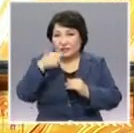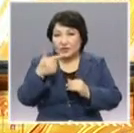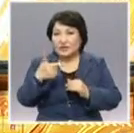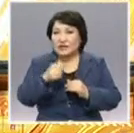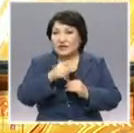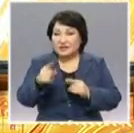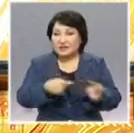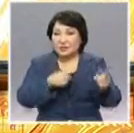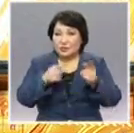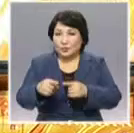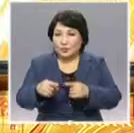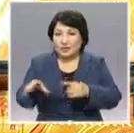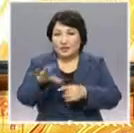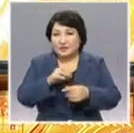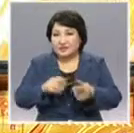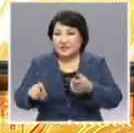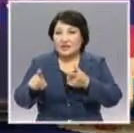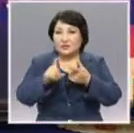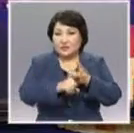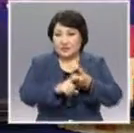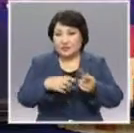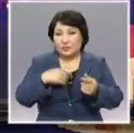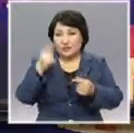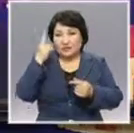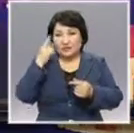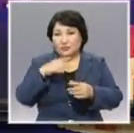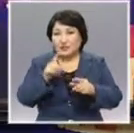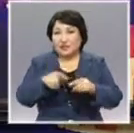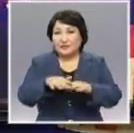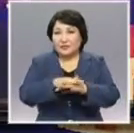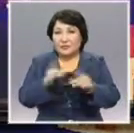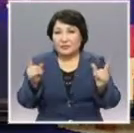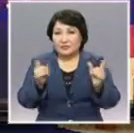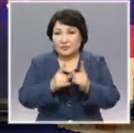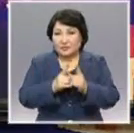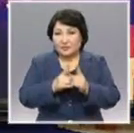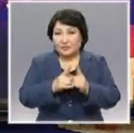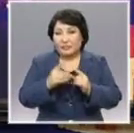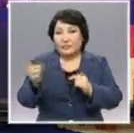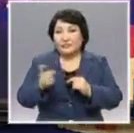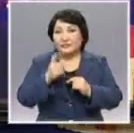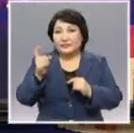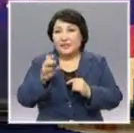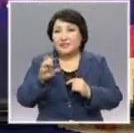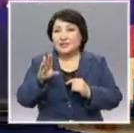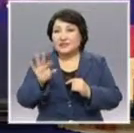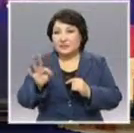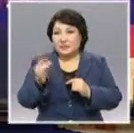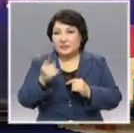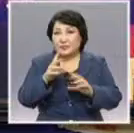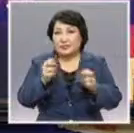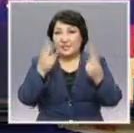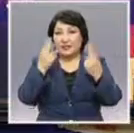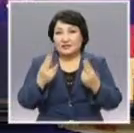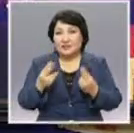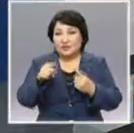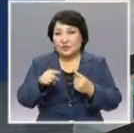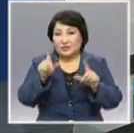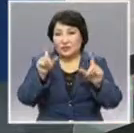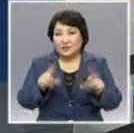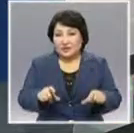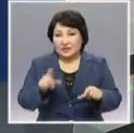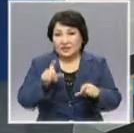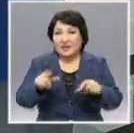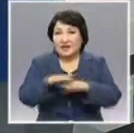ғой. Күніге сол халықпен кездесіп жатырмыз. Күніге біздің отдел коммунальный хозяйствоның бір специалисті сол жерде отырады. 10-нан 12-ге дейін